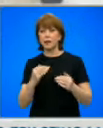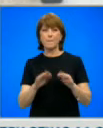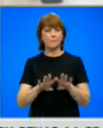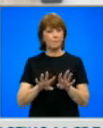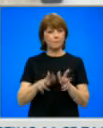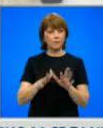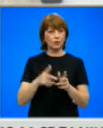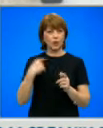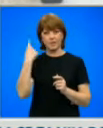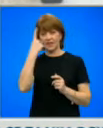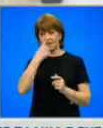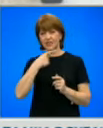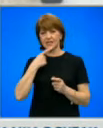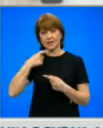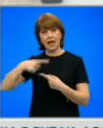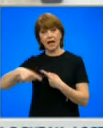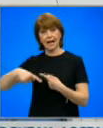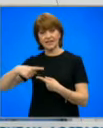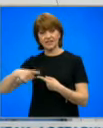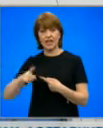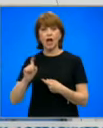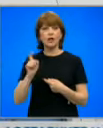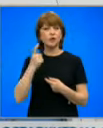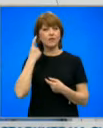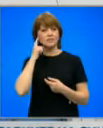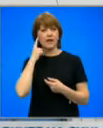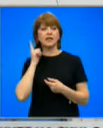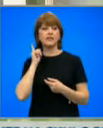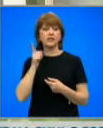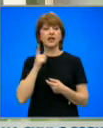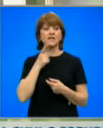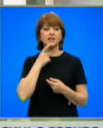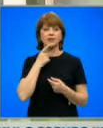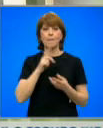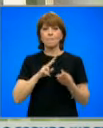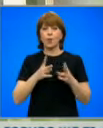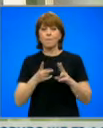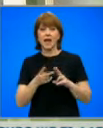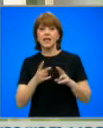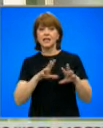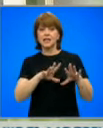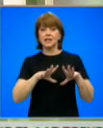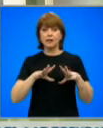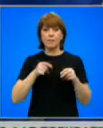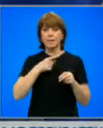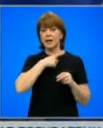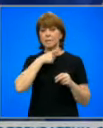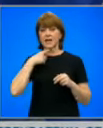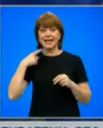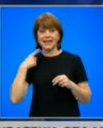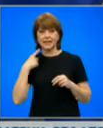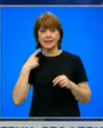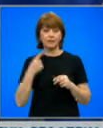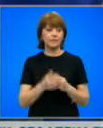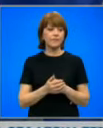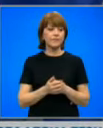на централната ни банка. Според Гюров трябва да се наблегне на промяната при поемане на риск от страна на кредитните институции. Аз